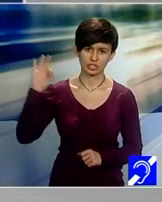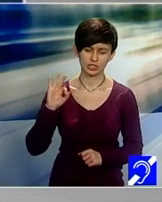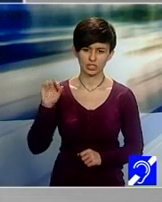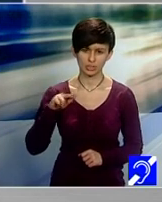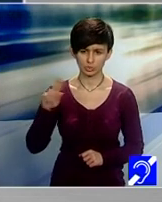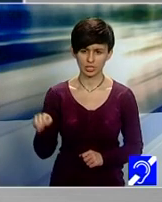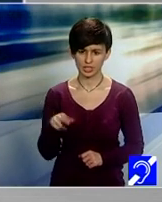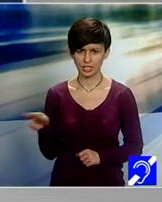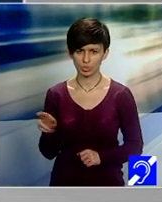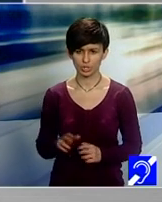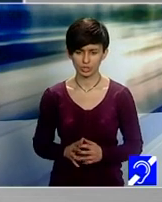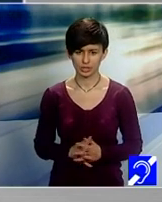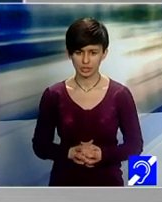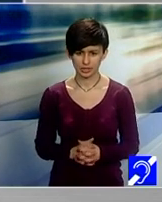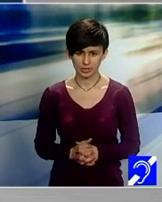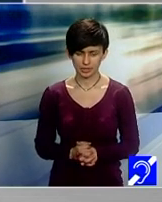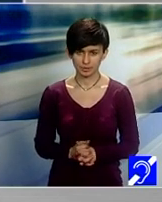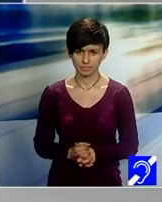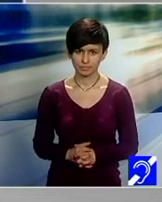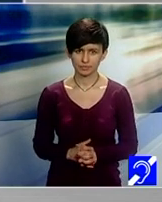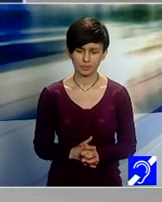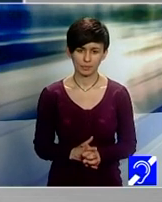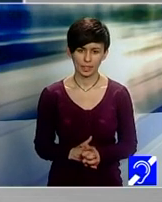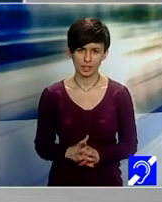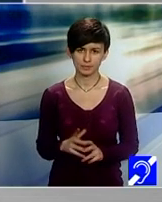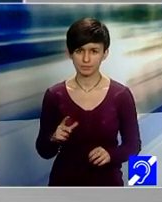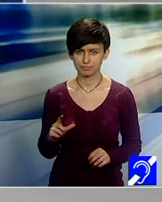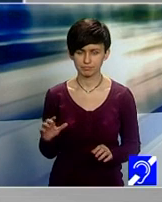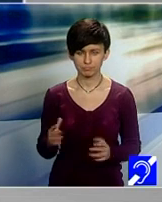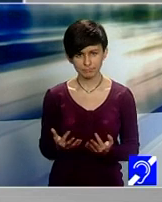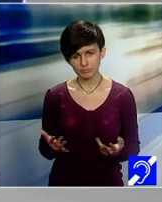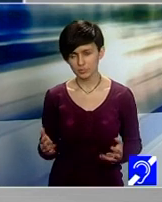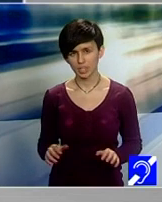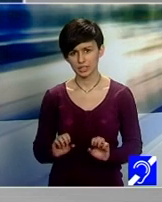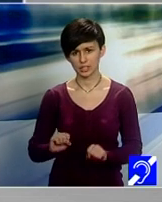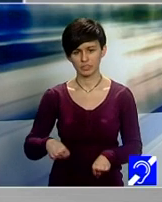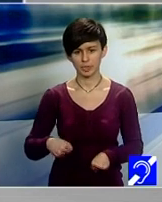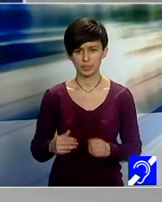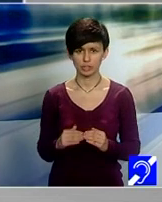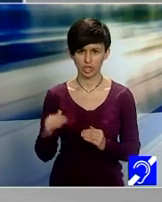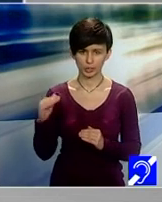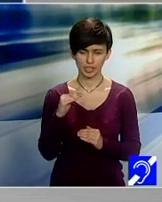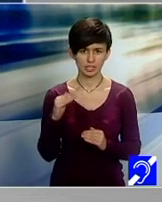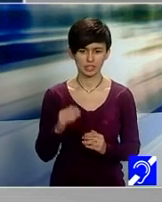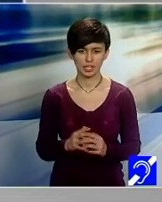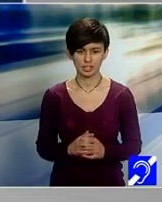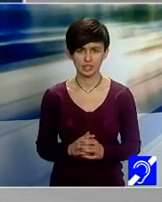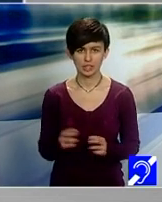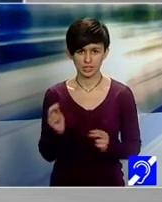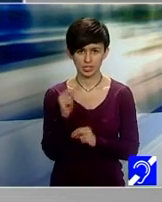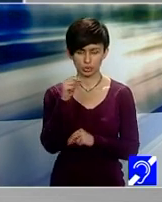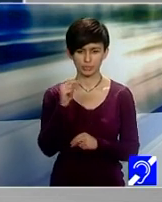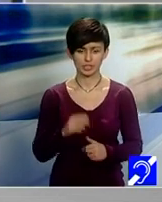euro. Deja unele bănci au ridicat, într-adevăr. Bine, chestiunea aceasta